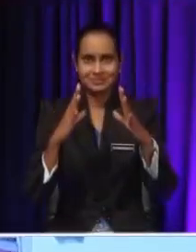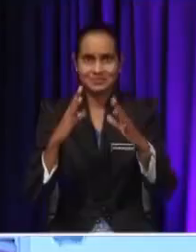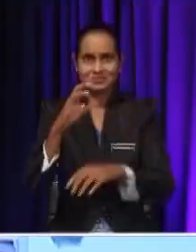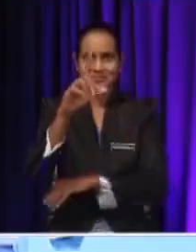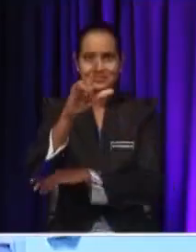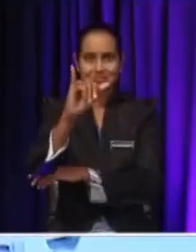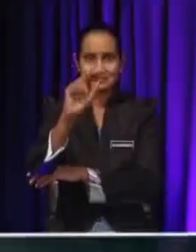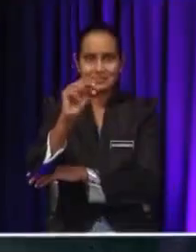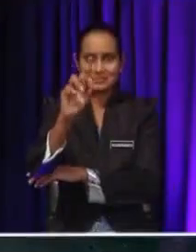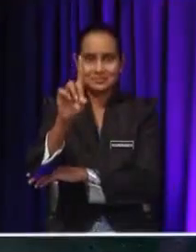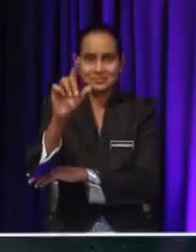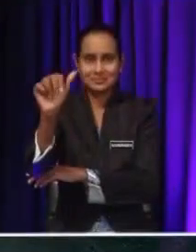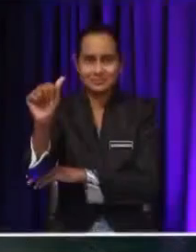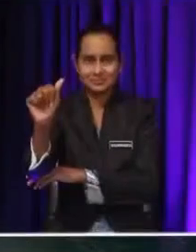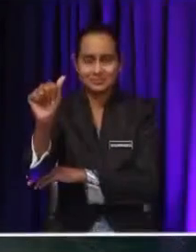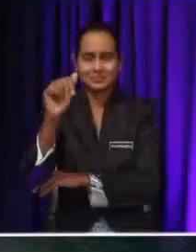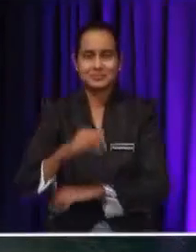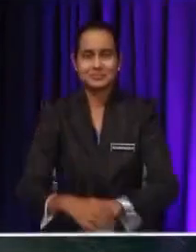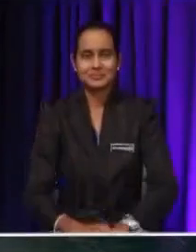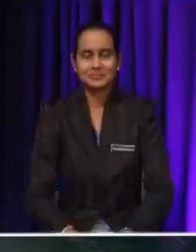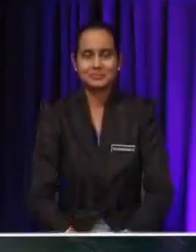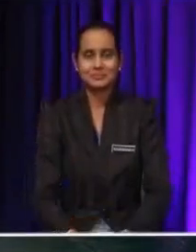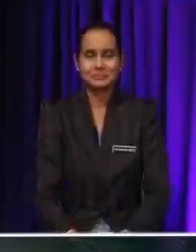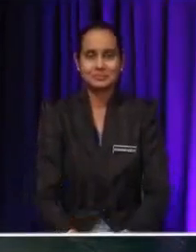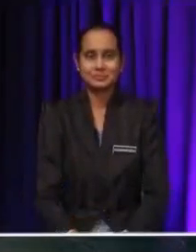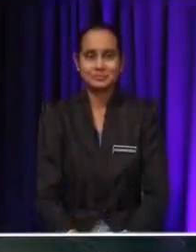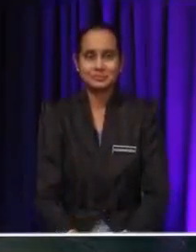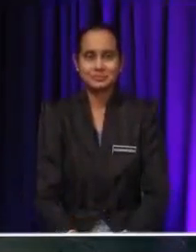guling dah apa aja gelinda alhamdulillah